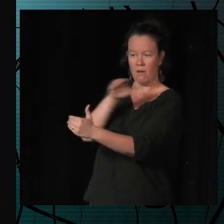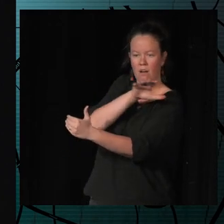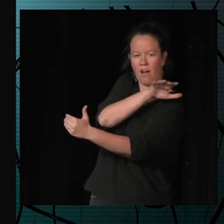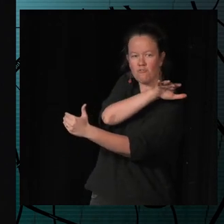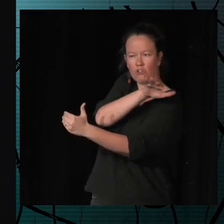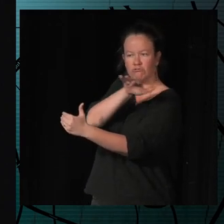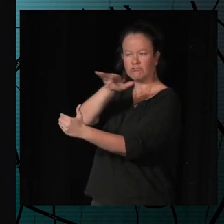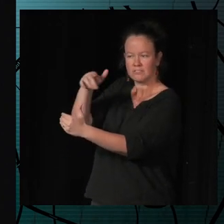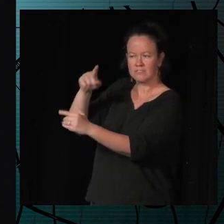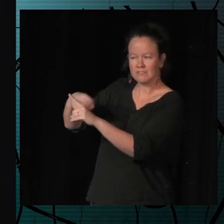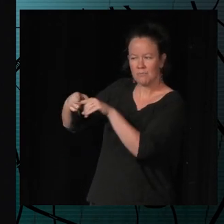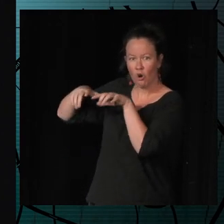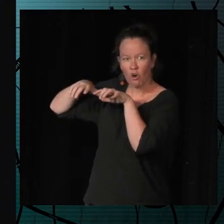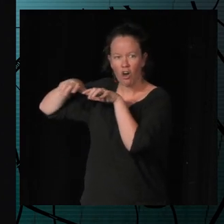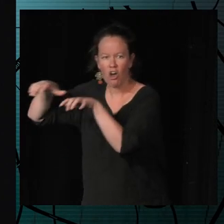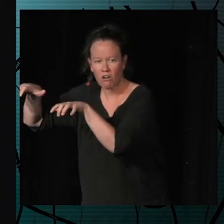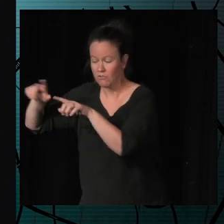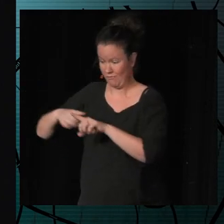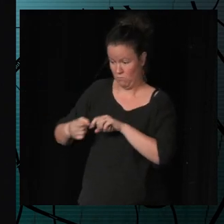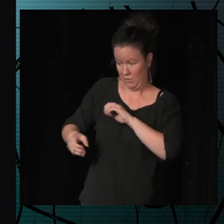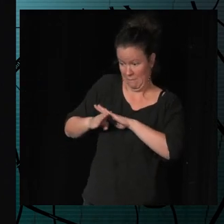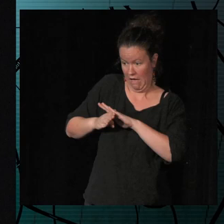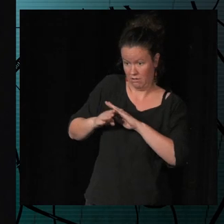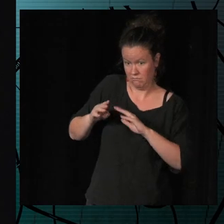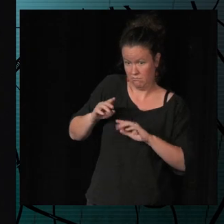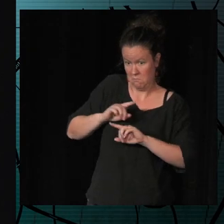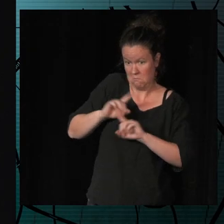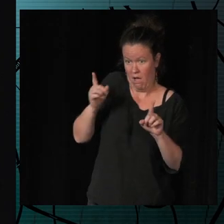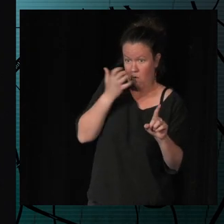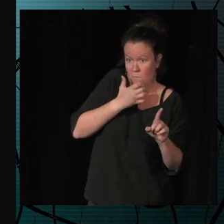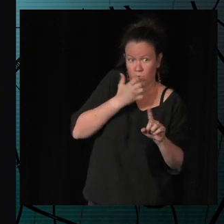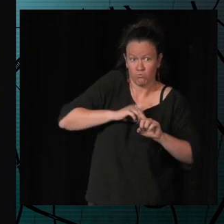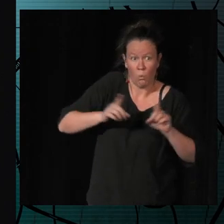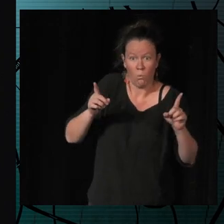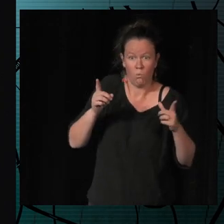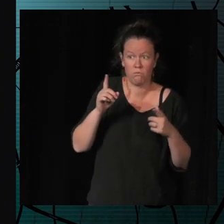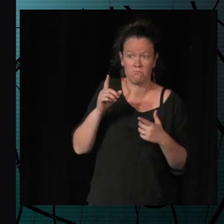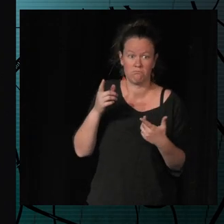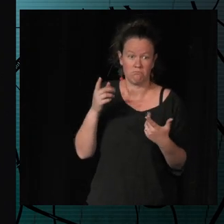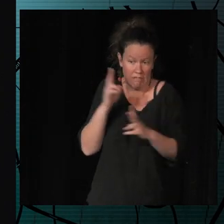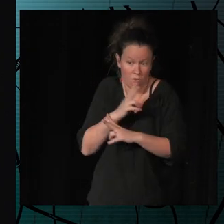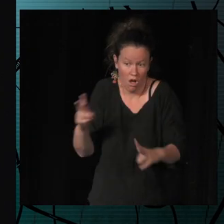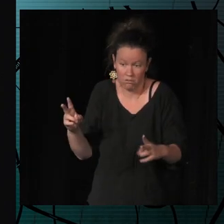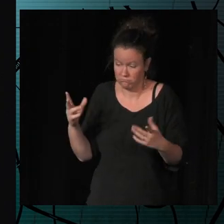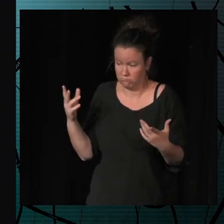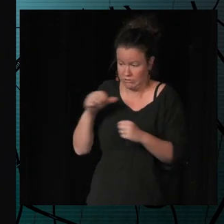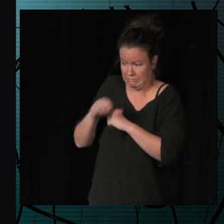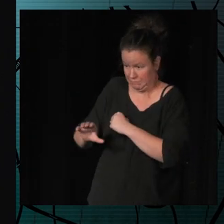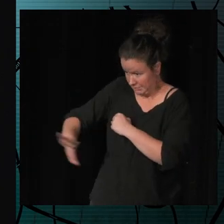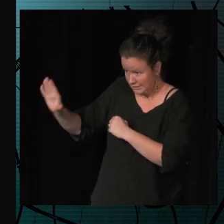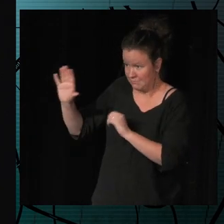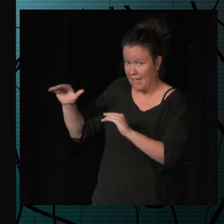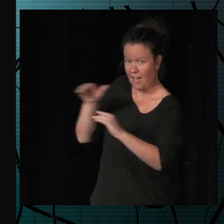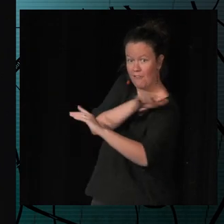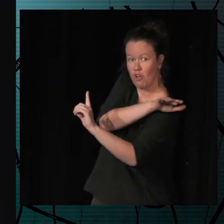réapparaître dans des films qui a priori ne sont pas de l'horreur euh c'est des choses qui sont vraiment clairement établies et ben on va